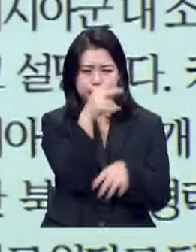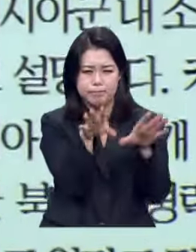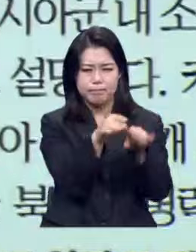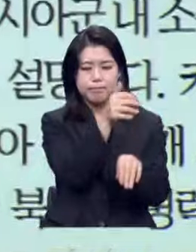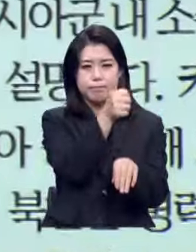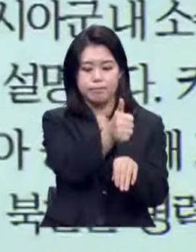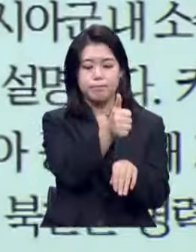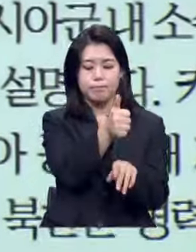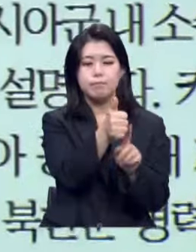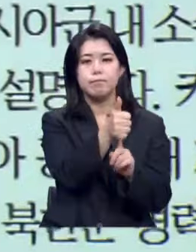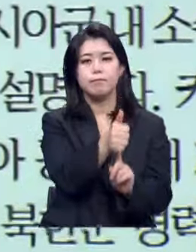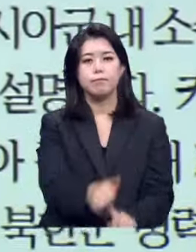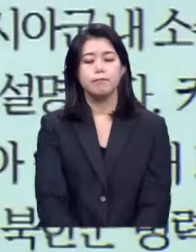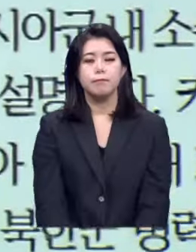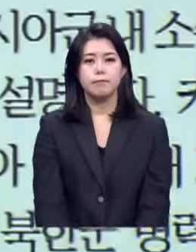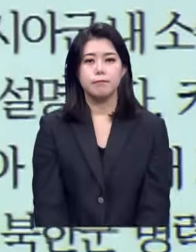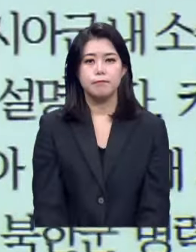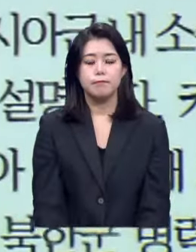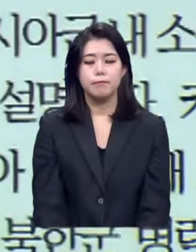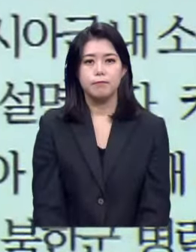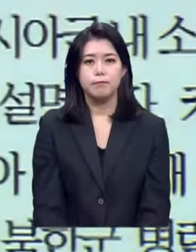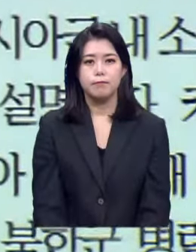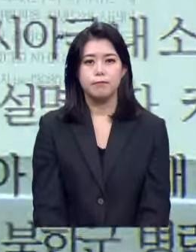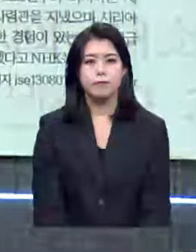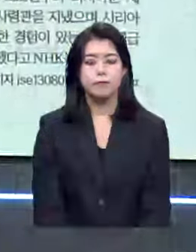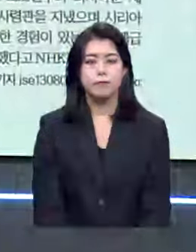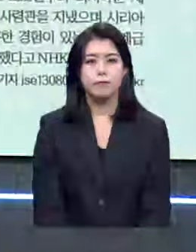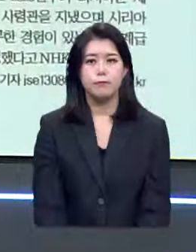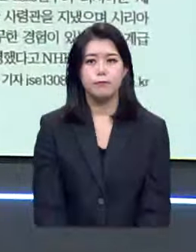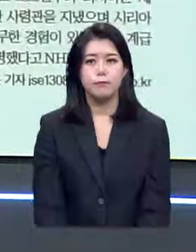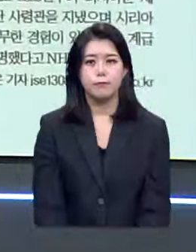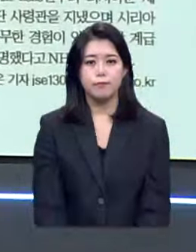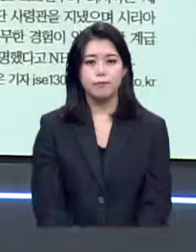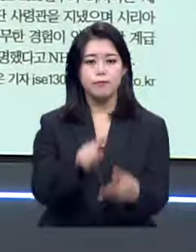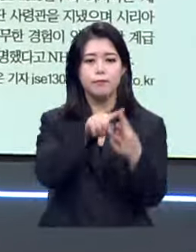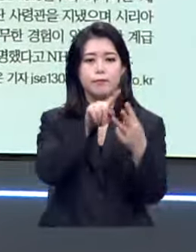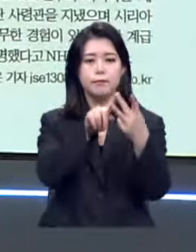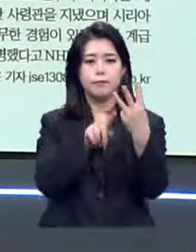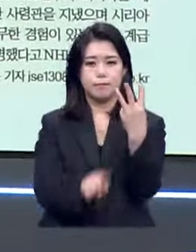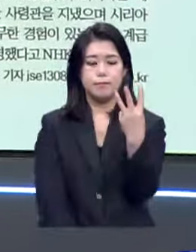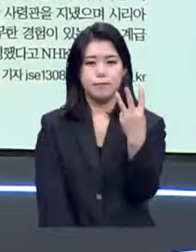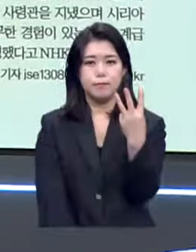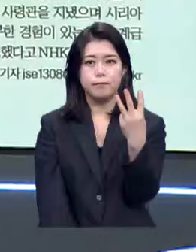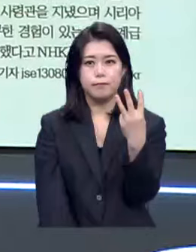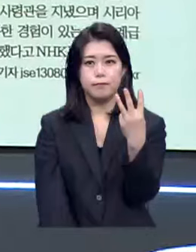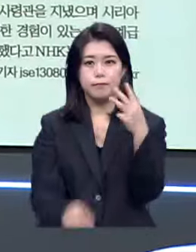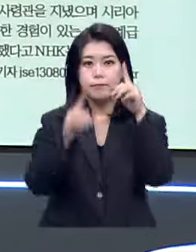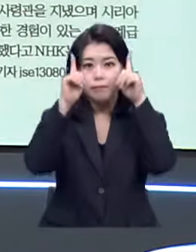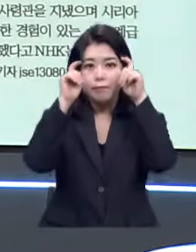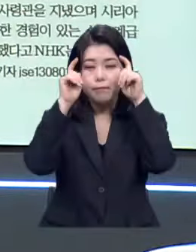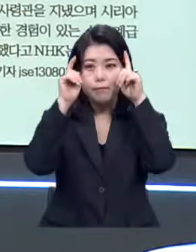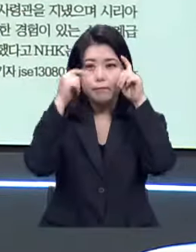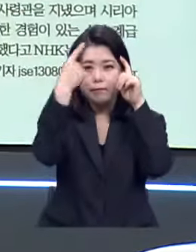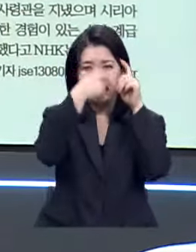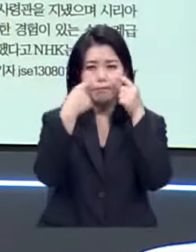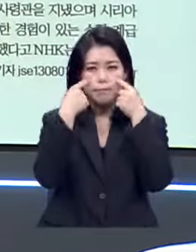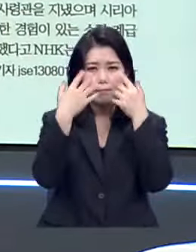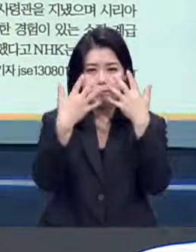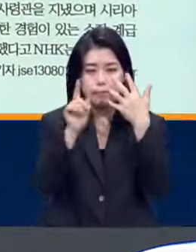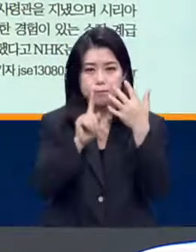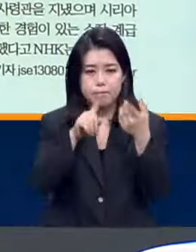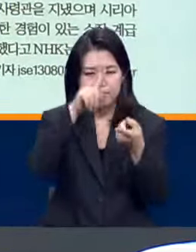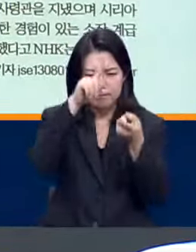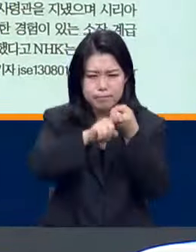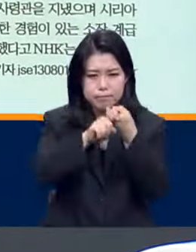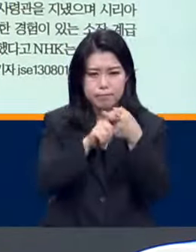꼽히는이 지금 리창 다라는 거예요네 지금이 사람들 사실 지금 사진에서도 명확하게 들어는게 측근